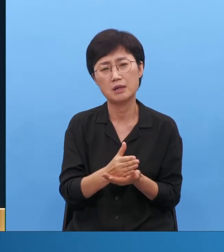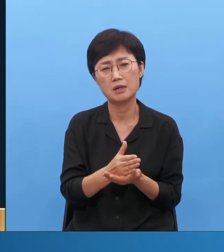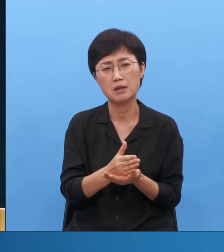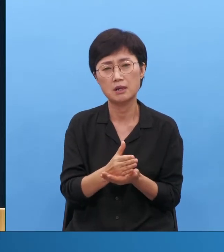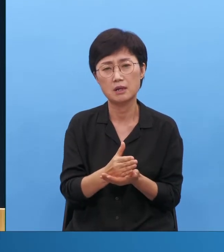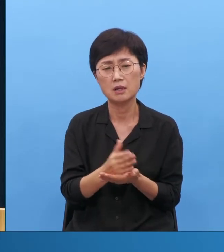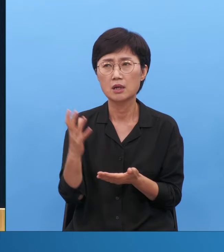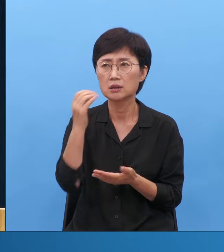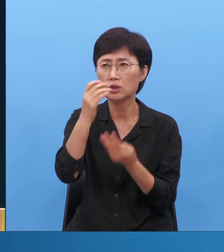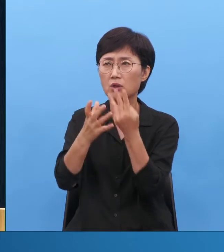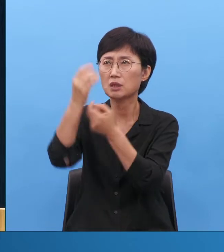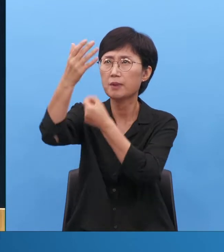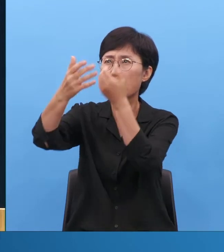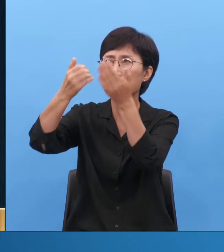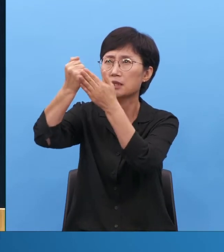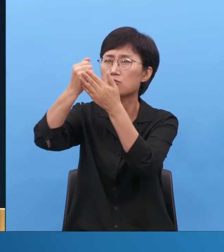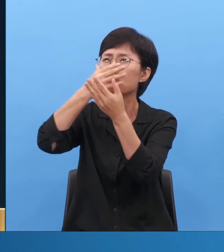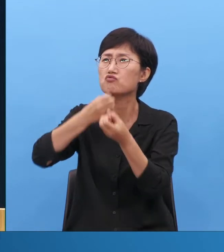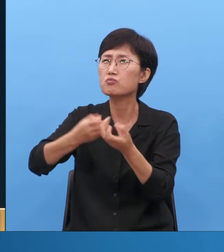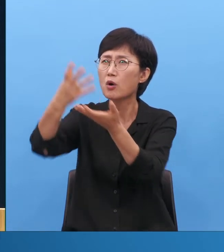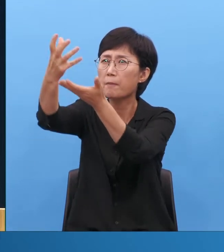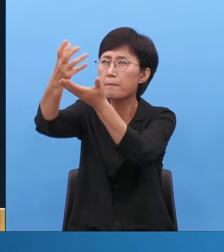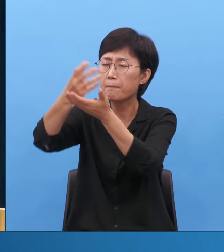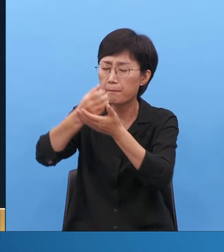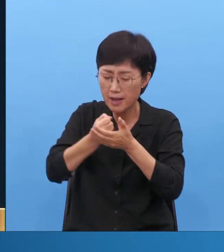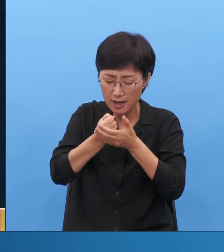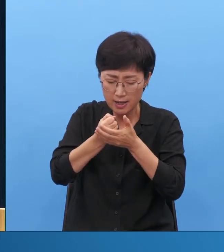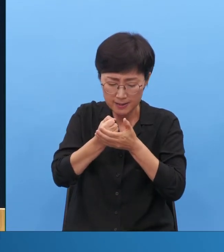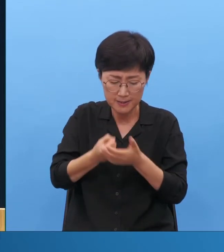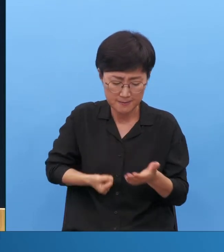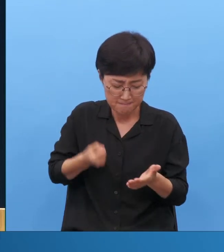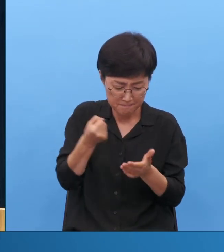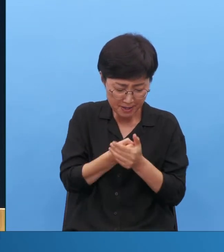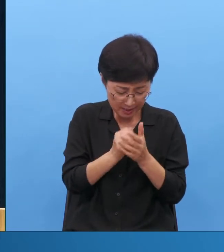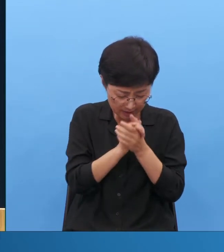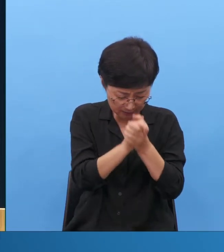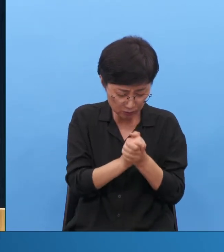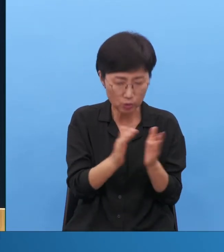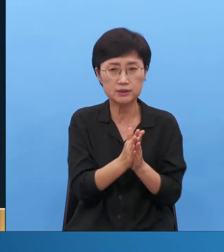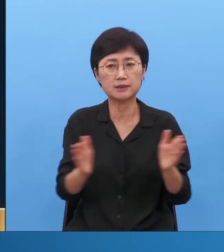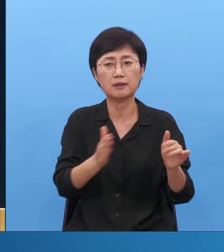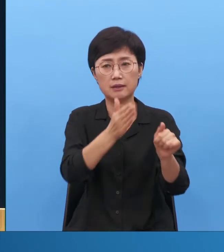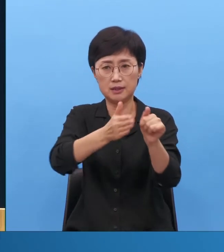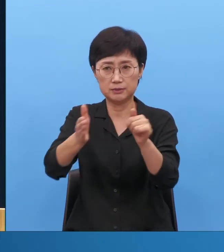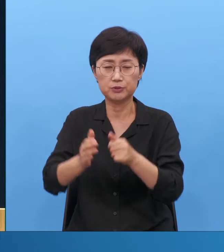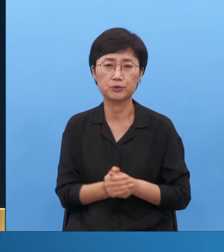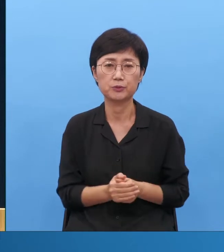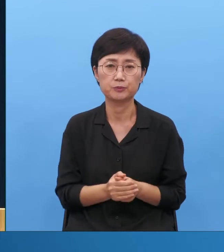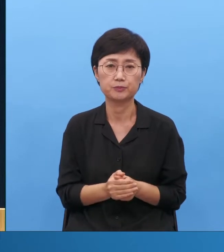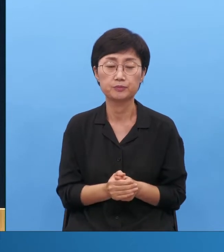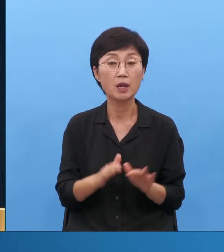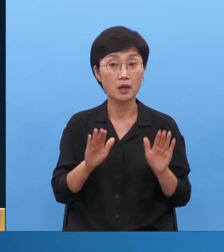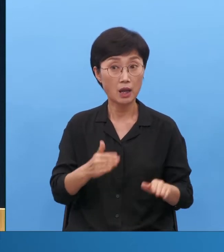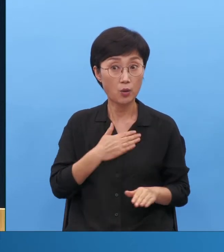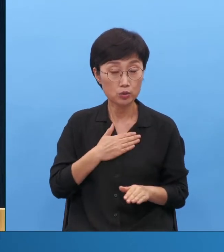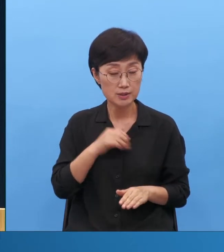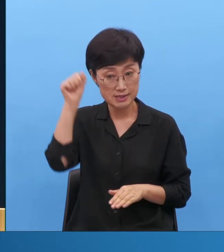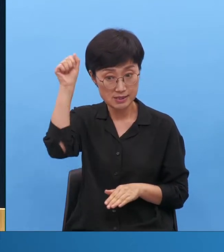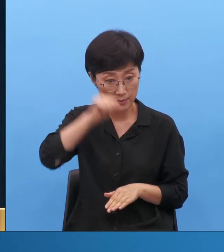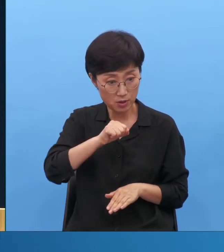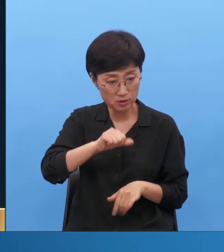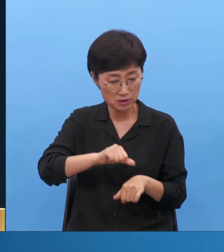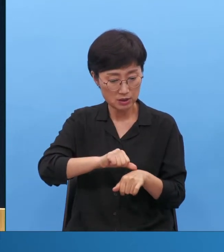worry, begin. 저는 오늘 아침 새벽 5시에 일어났는데 7시 되면 출발해야 돼요. This morning I woke up at 5 a.m. and